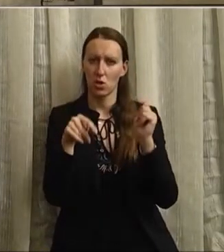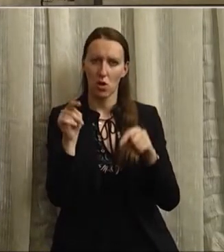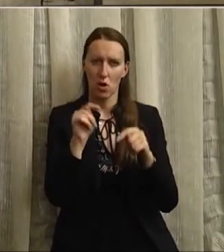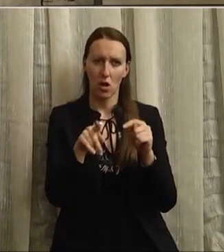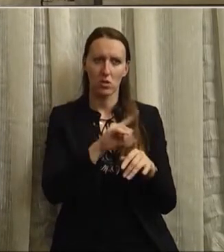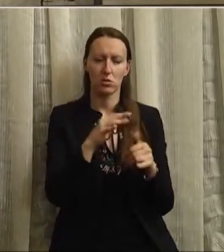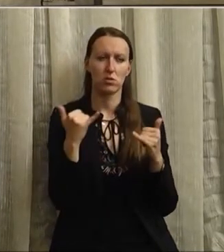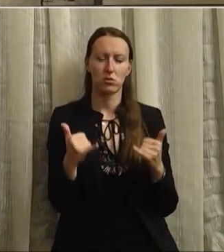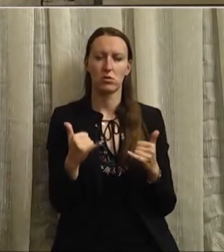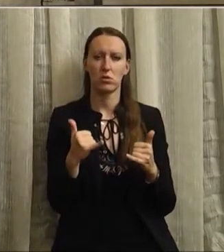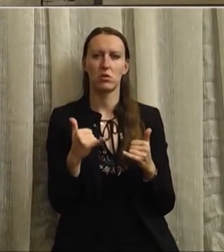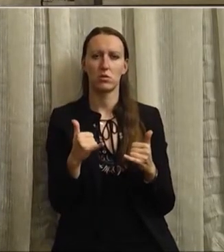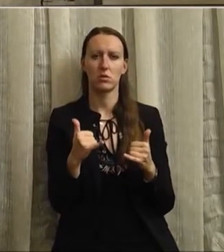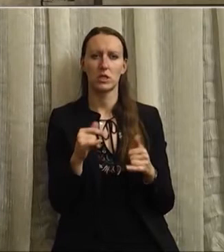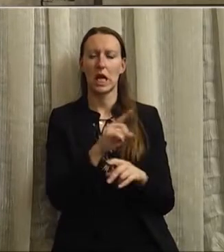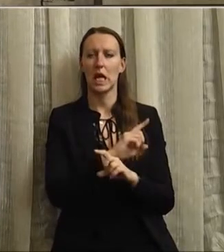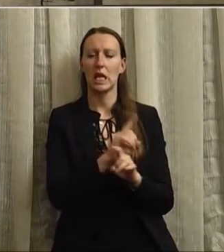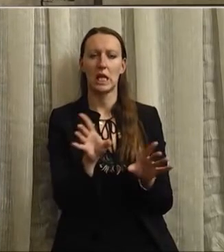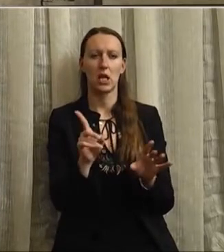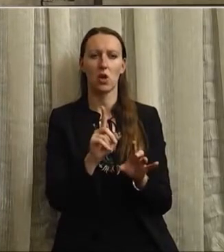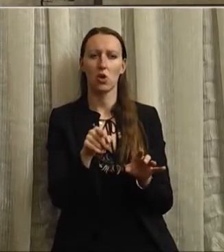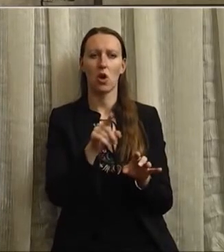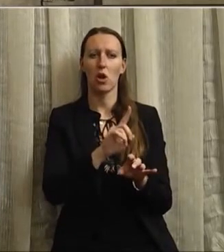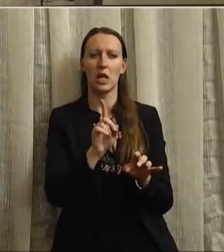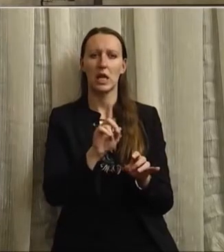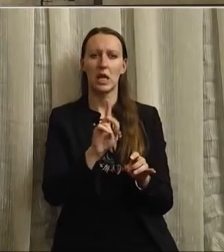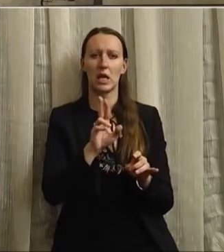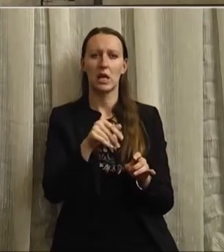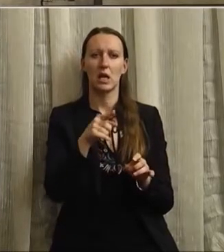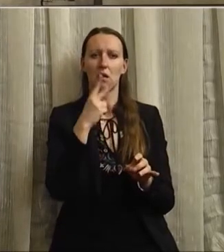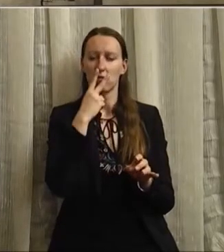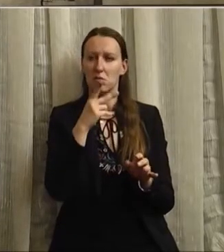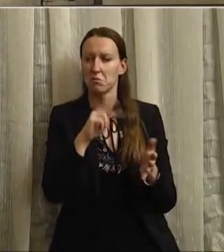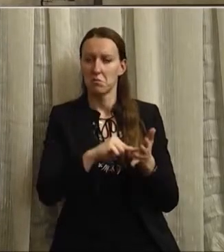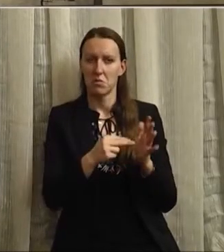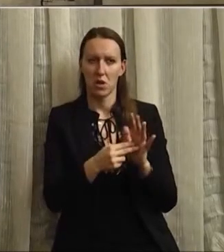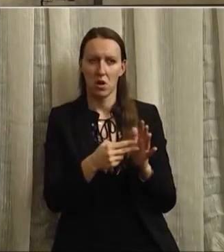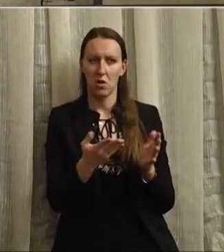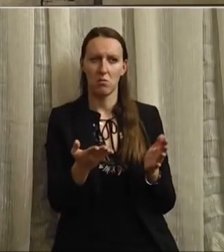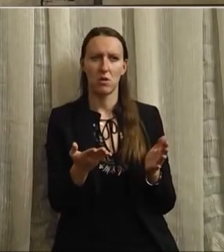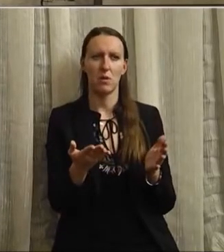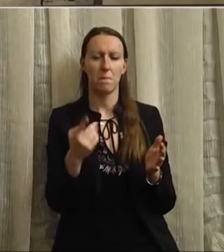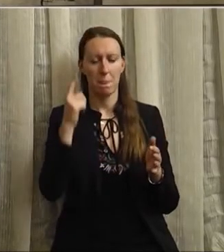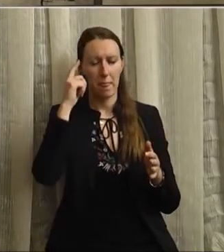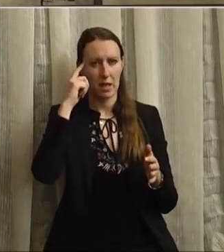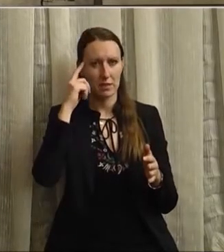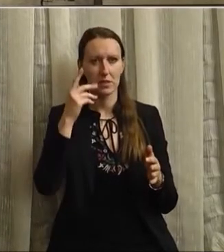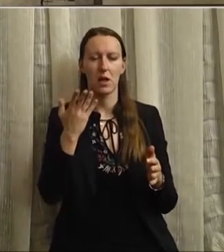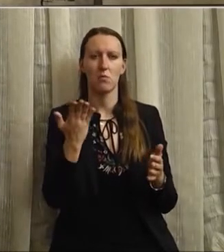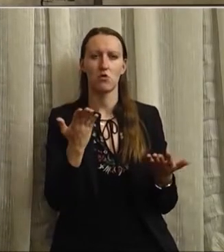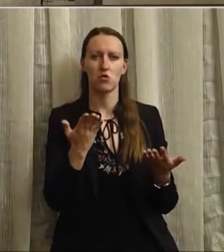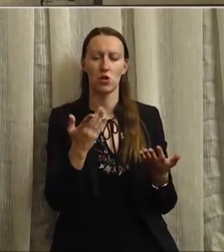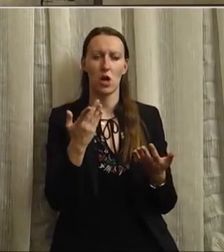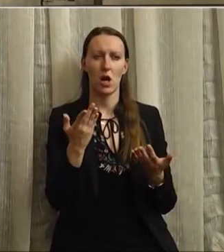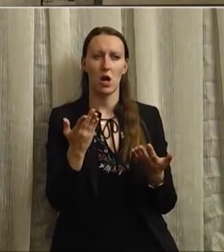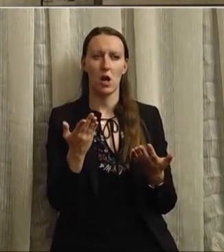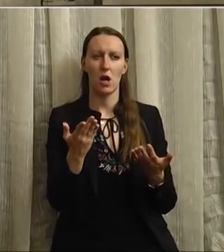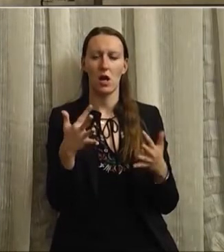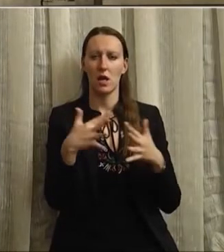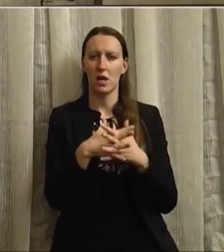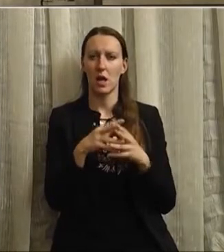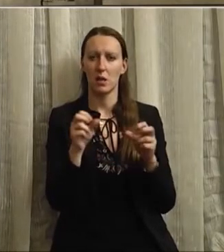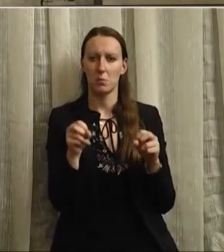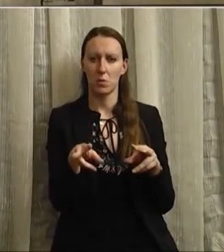Do sada nitko to nikada nije problematizirao. Znamo što je